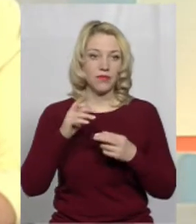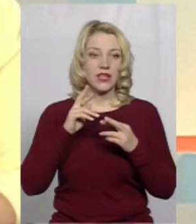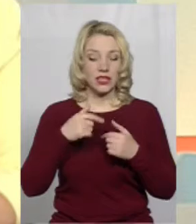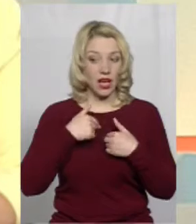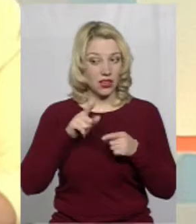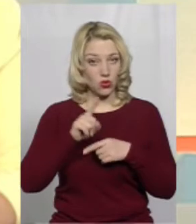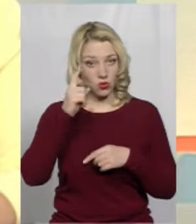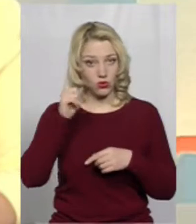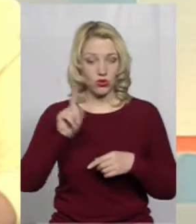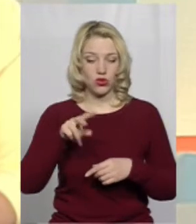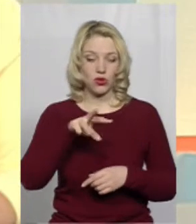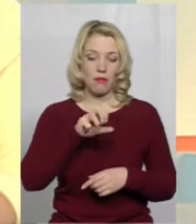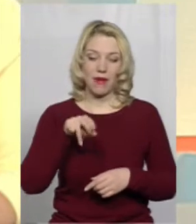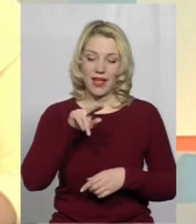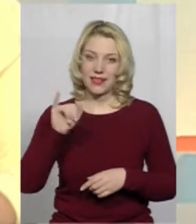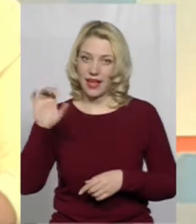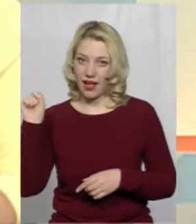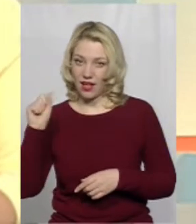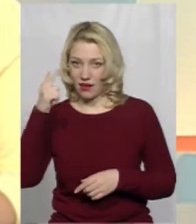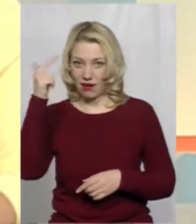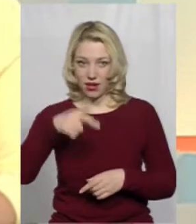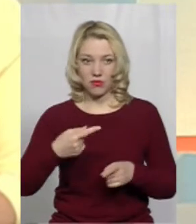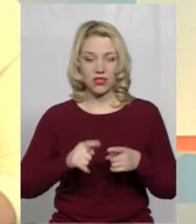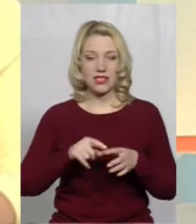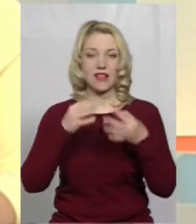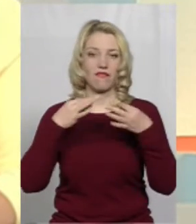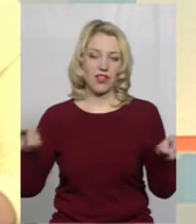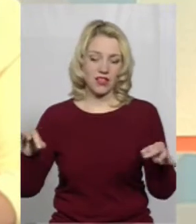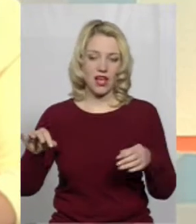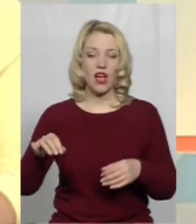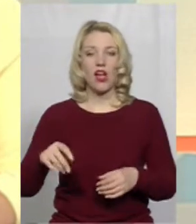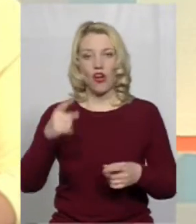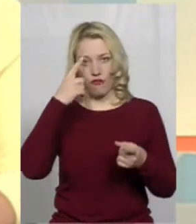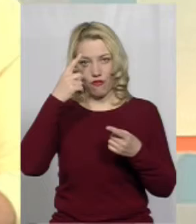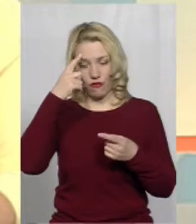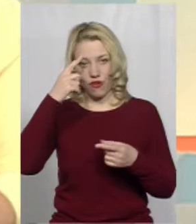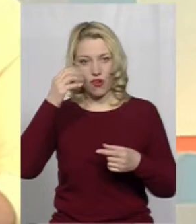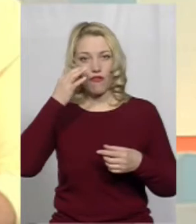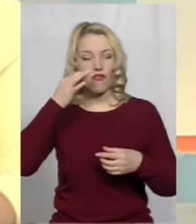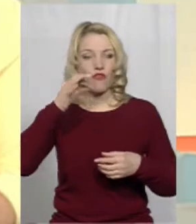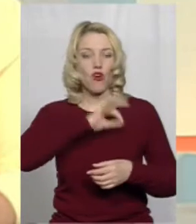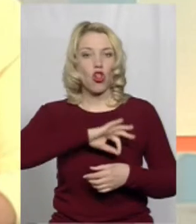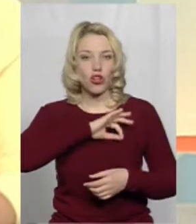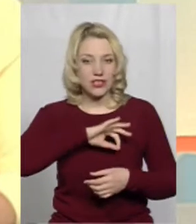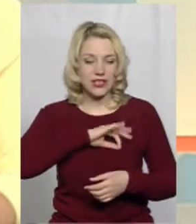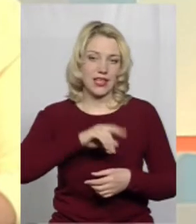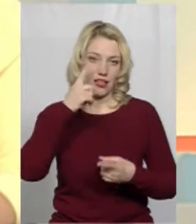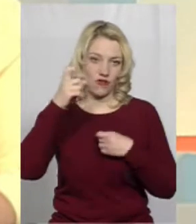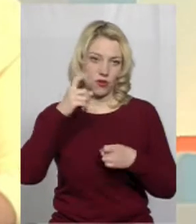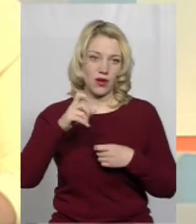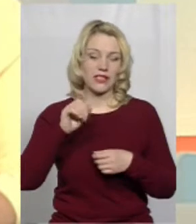Я так думаю, що медіаграмотність – це вільне володіння інформацією, але принаймні хоча